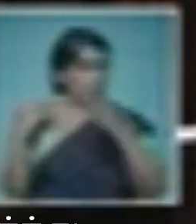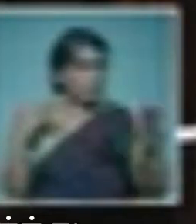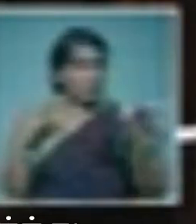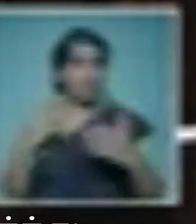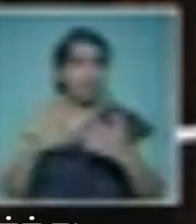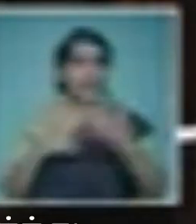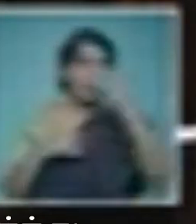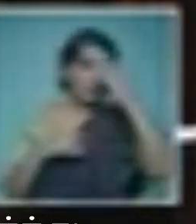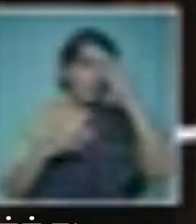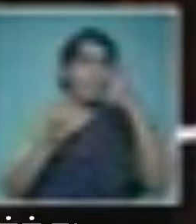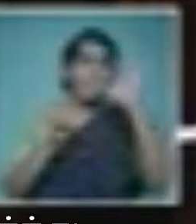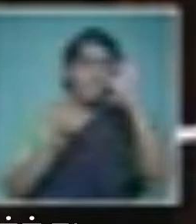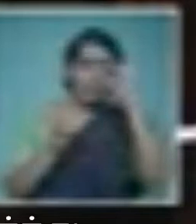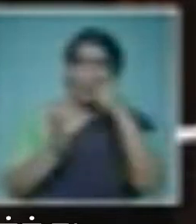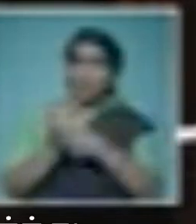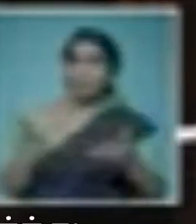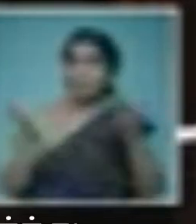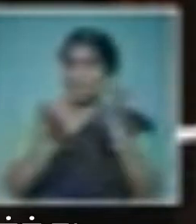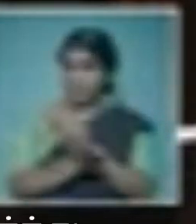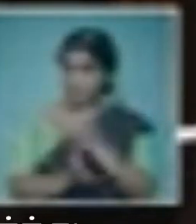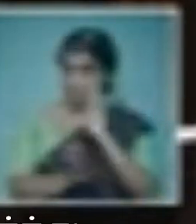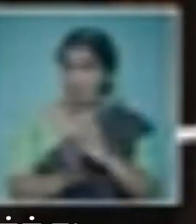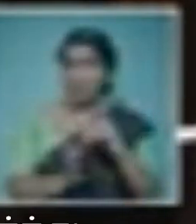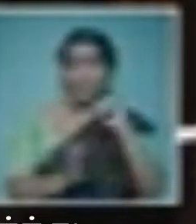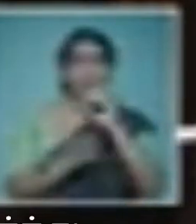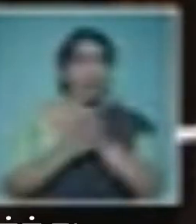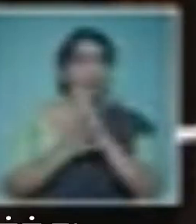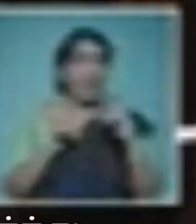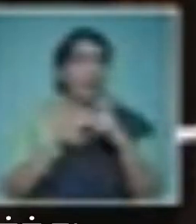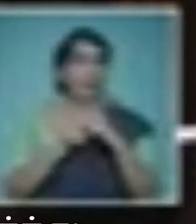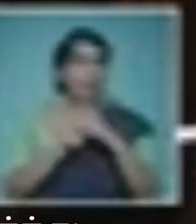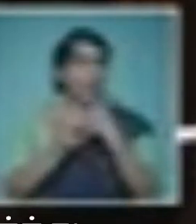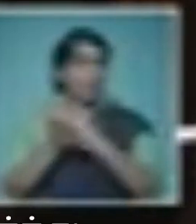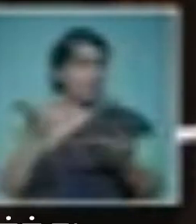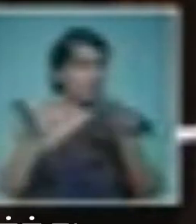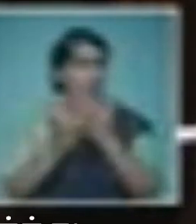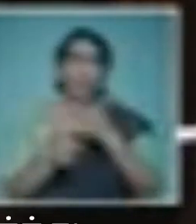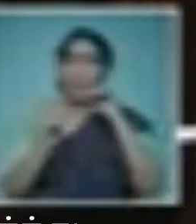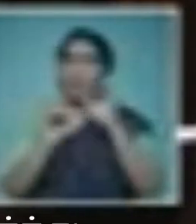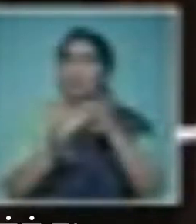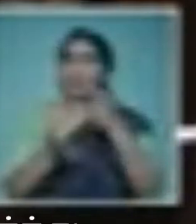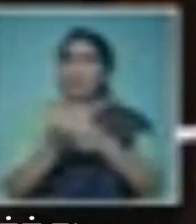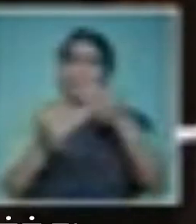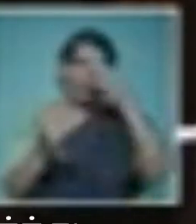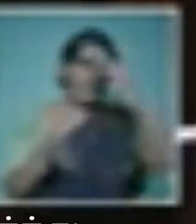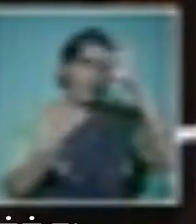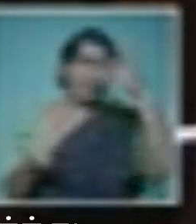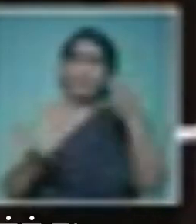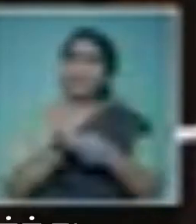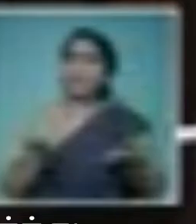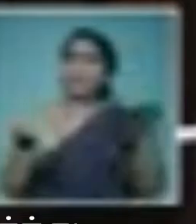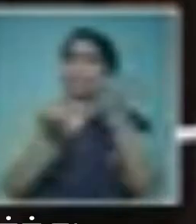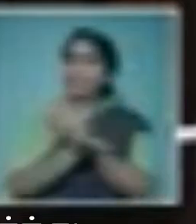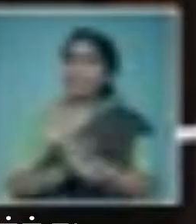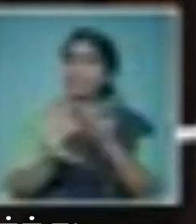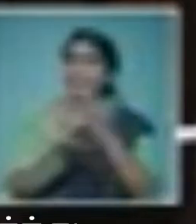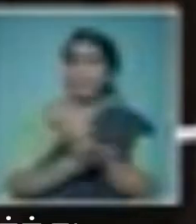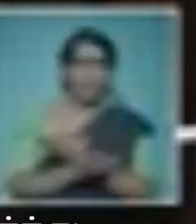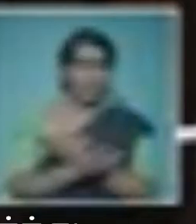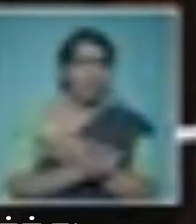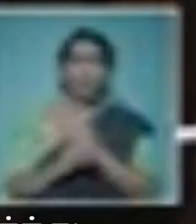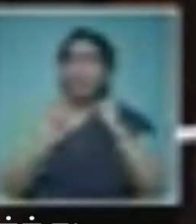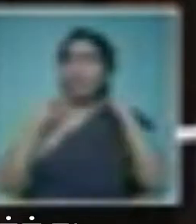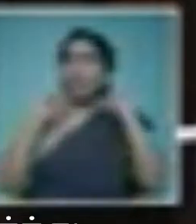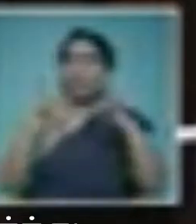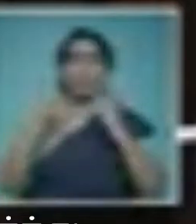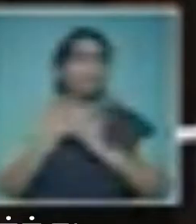ஒப்பந்தம் அதே போல செல்வா டட்லி ஒப்பந்தம் இவ்வாறான ஒப்பந்தங்கள் எந்த ஒரு ஒப்பந்தமும் நிறைவேற்றாத பட்சத்திலே தான் அவருடைய கையிலே